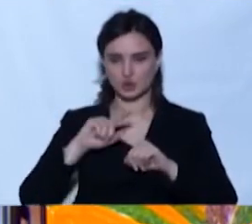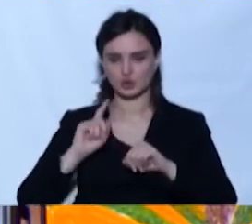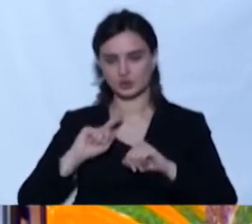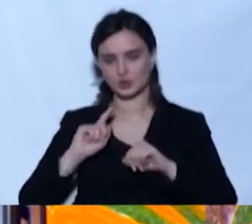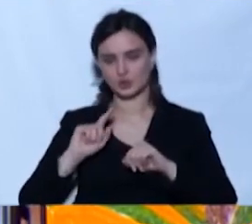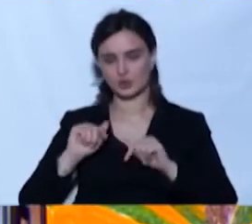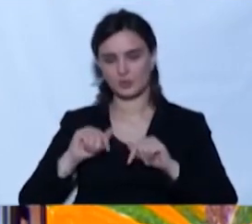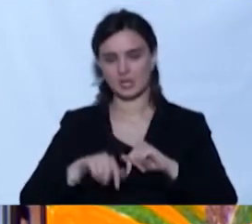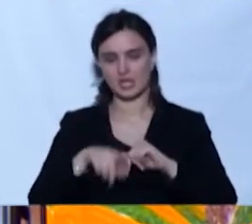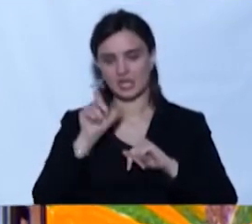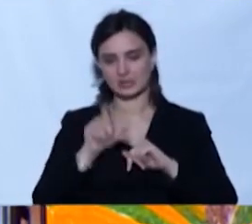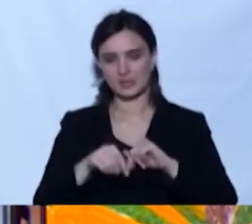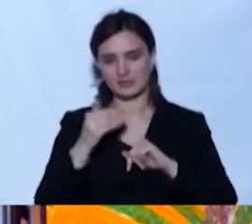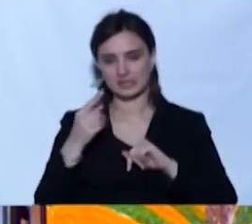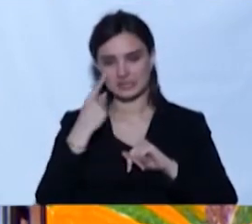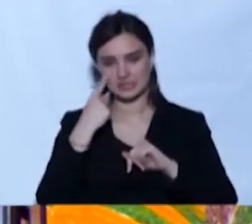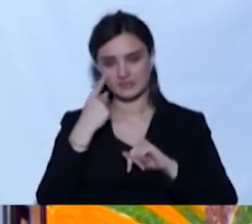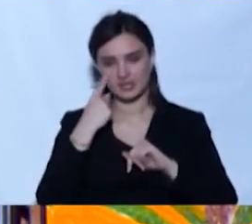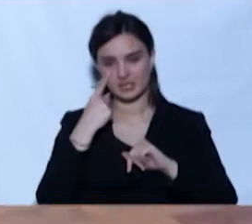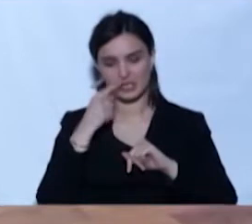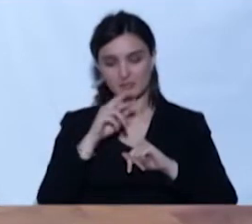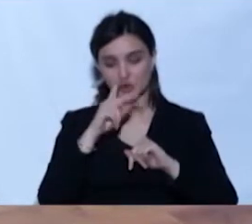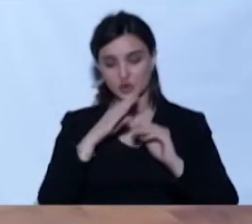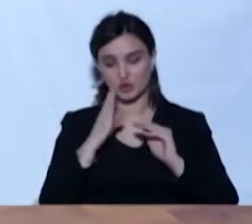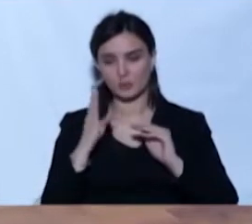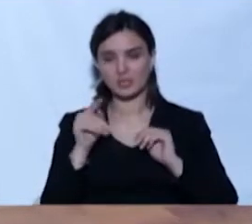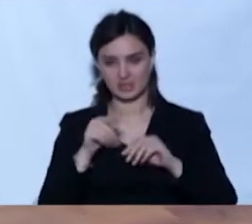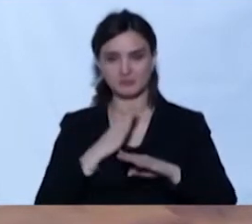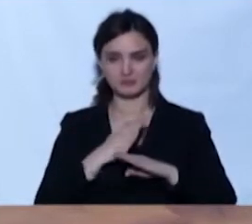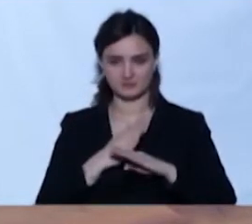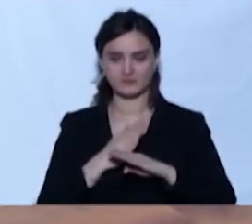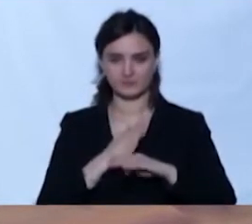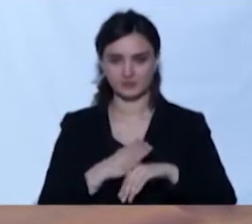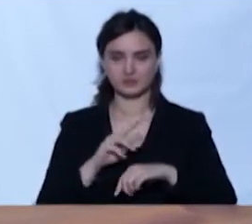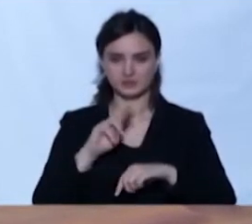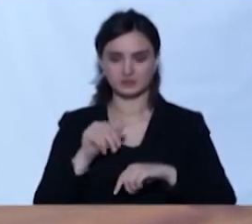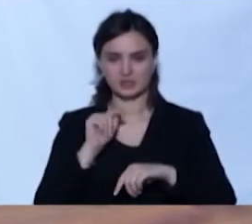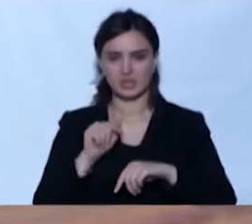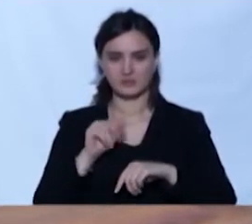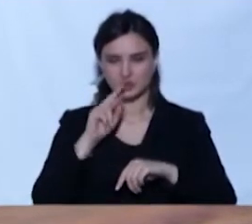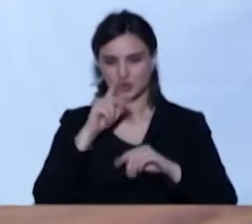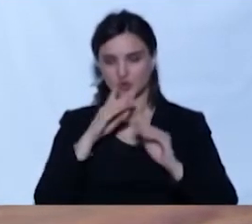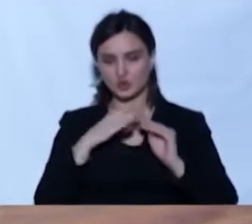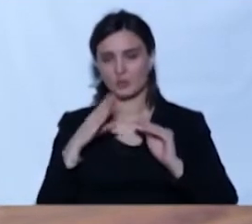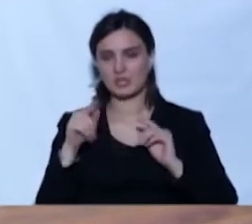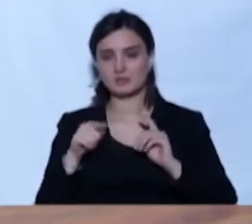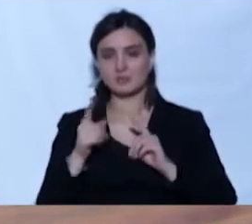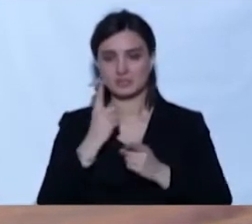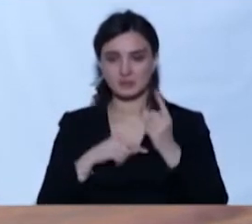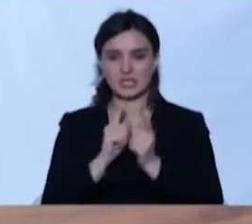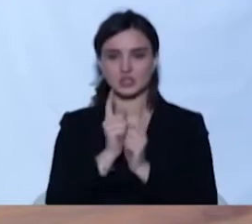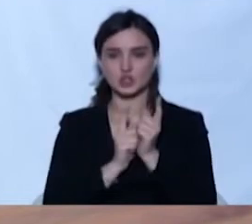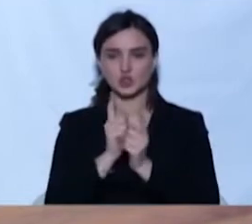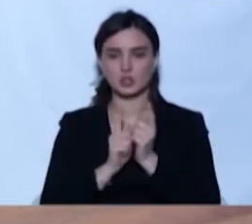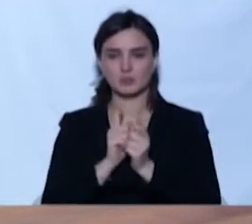ადამიანის თვალი აი ამ ცდომილებებს იძლეოდა და ამ ცდომილებების გასასწორებლად შემოიღეს აი